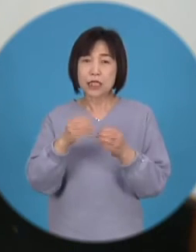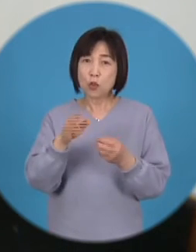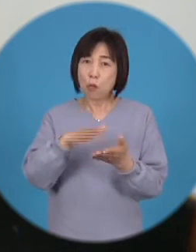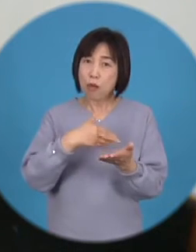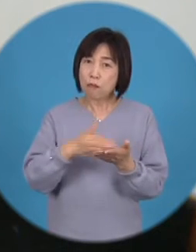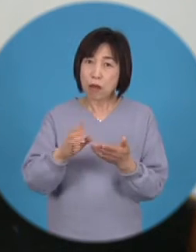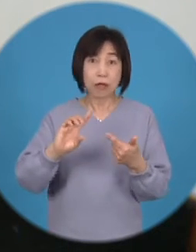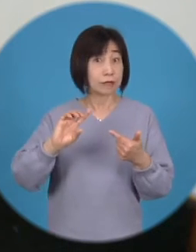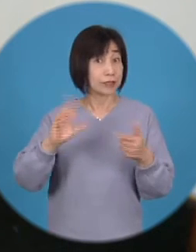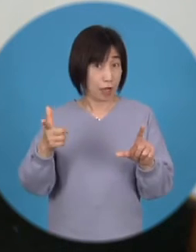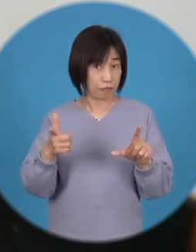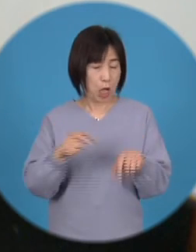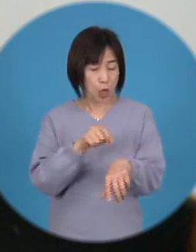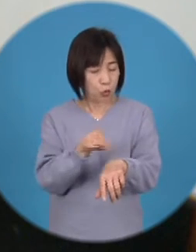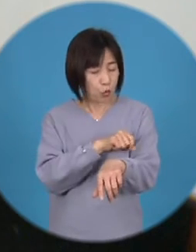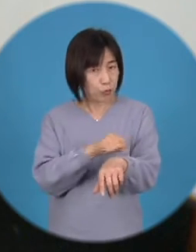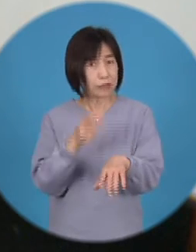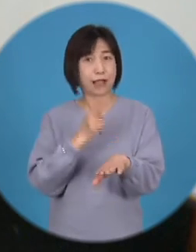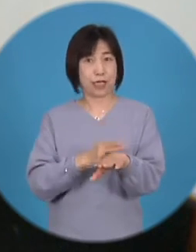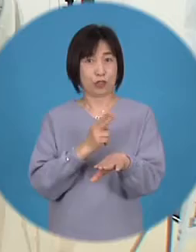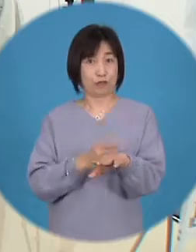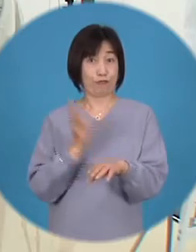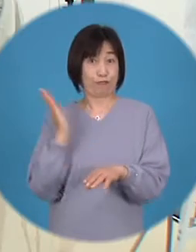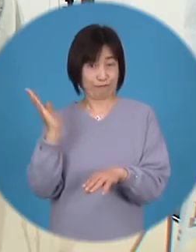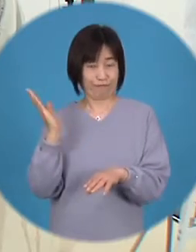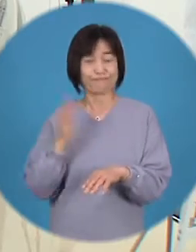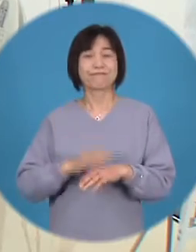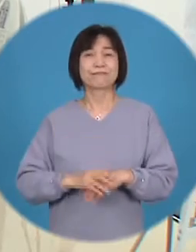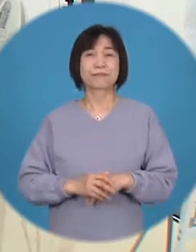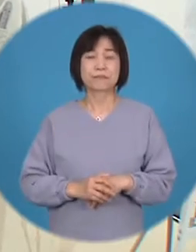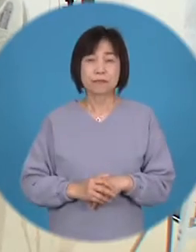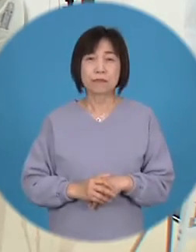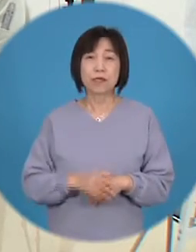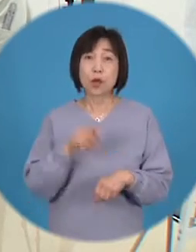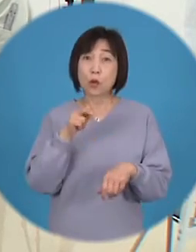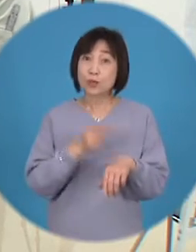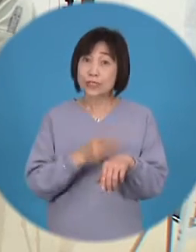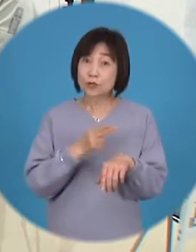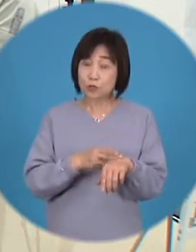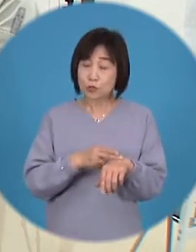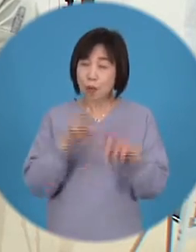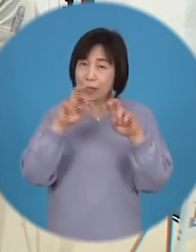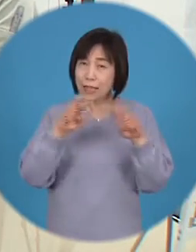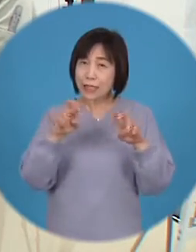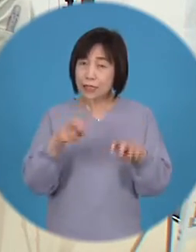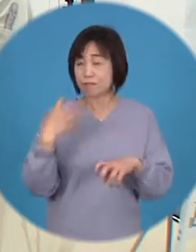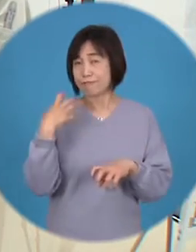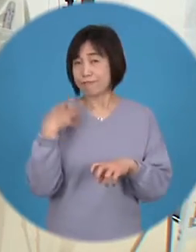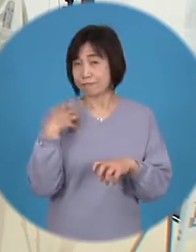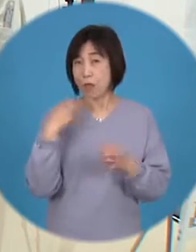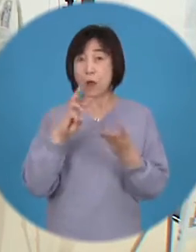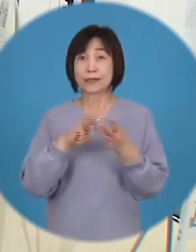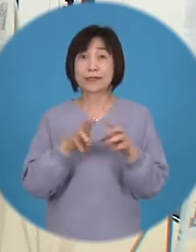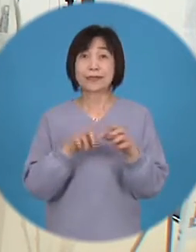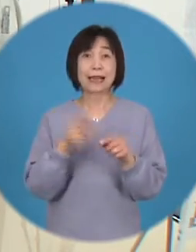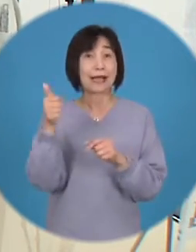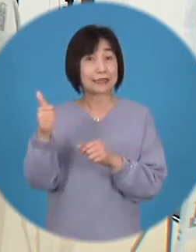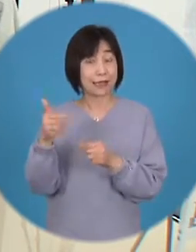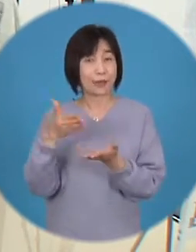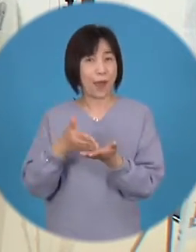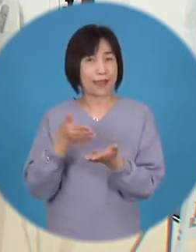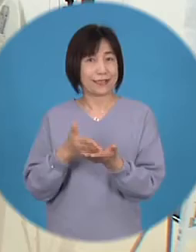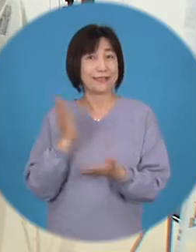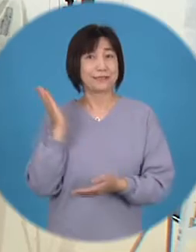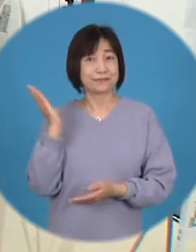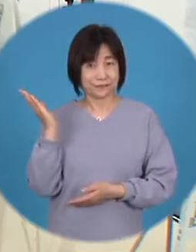ずに特殊な技術で描かれています。この技術の開発に携わった田中研究員にお話を伺